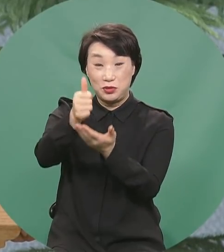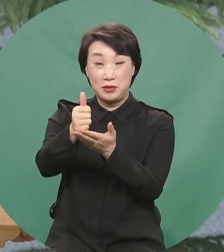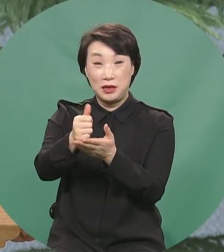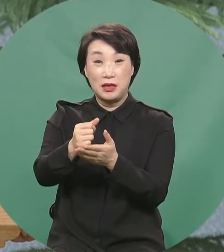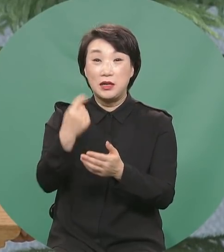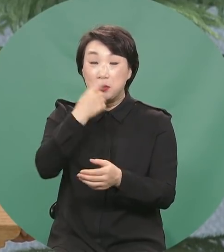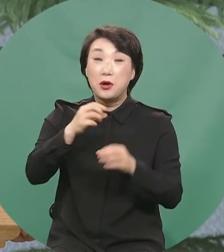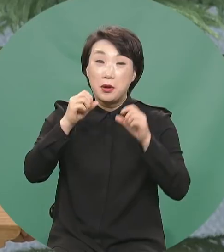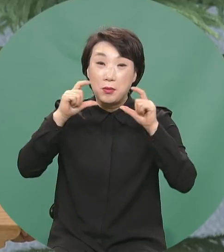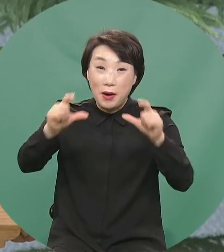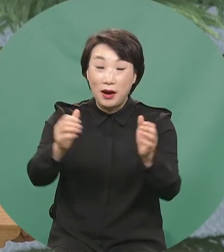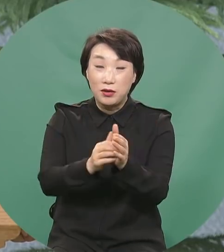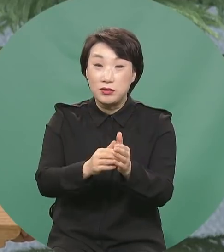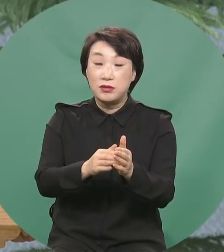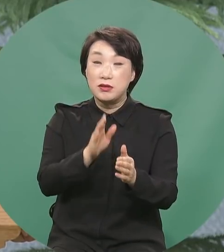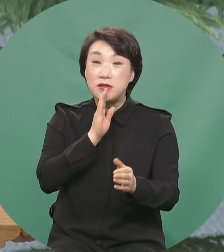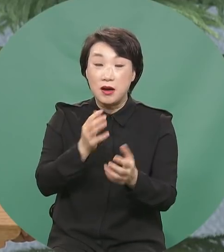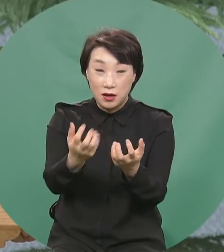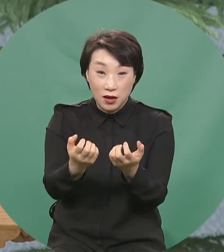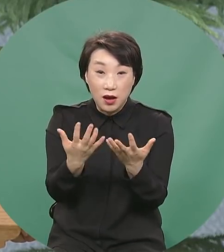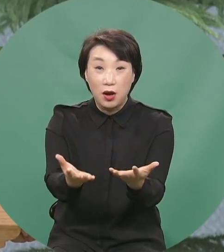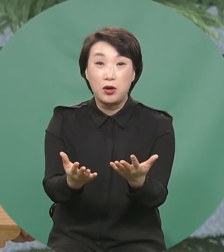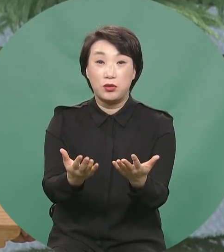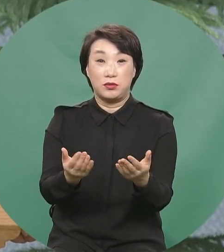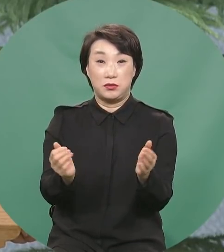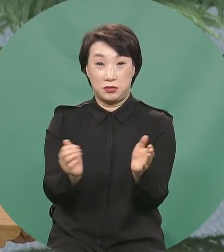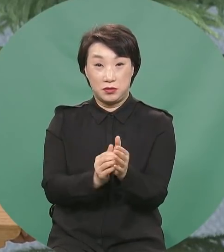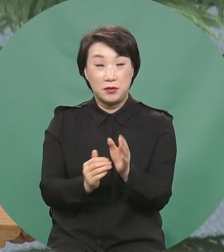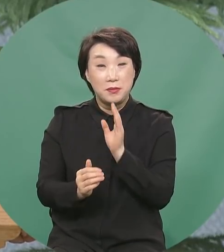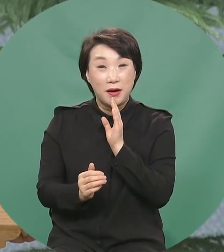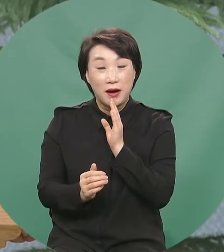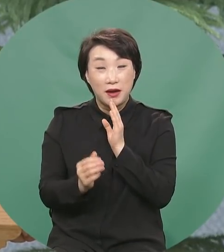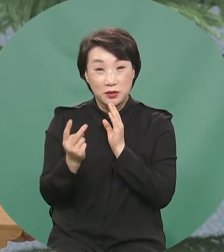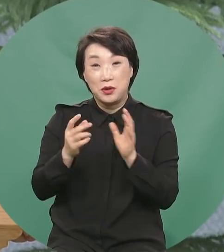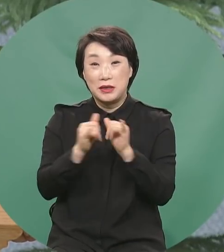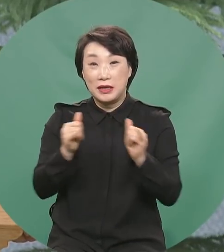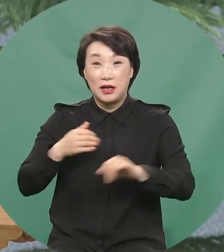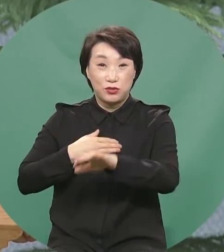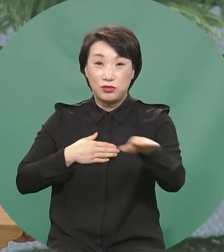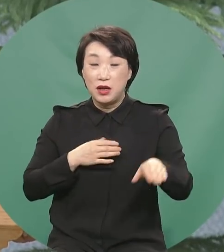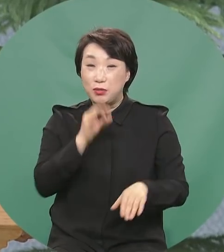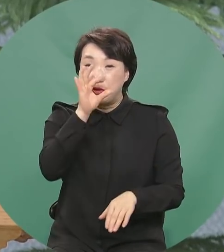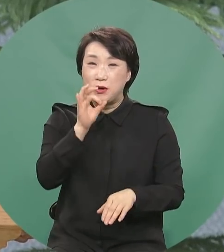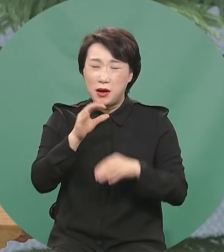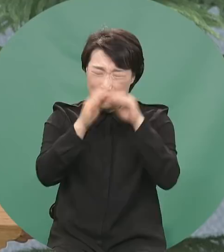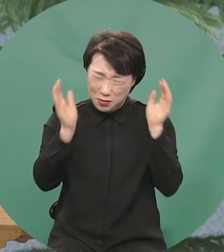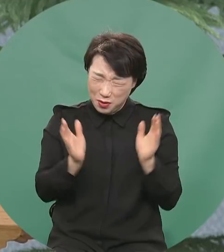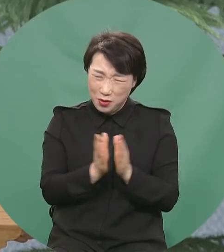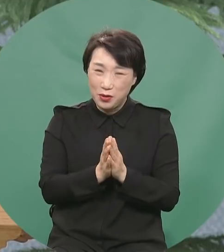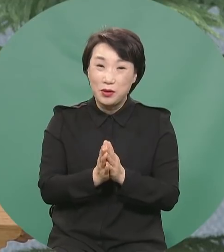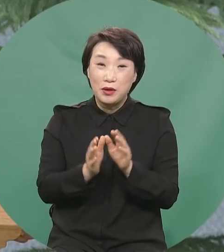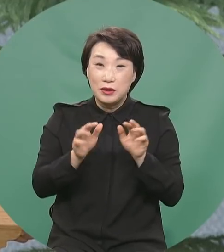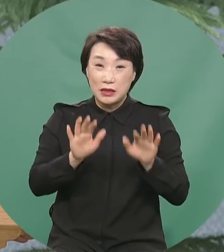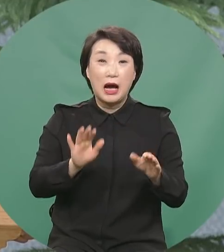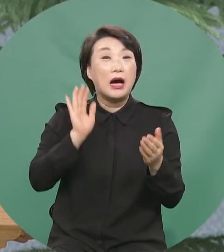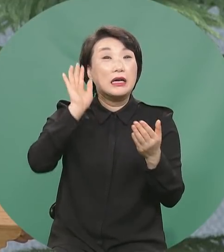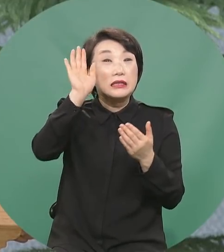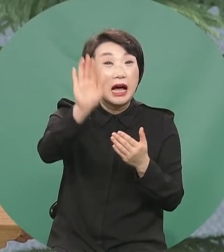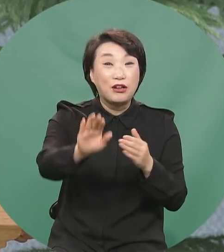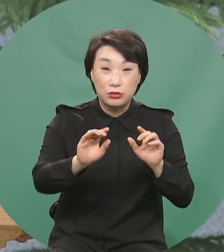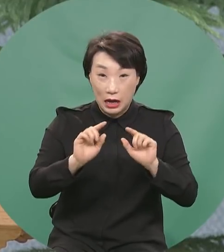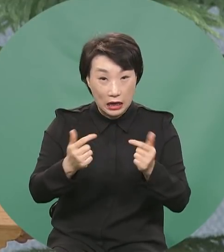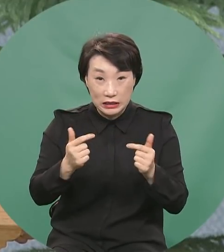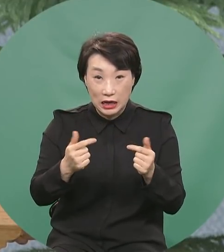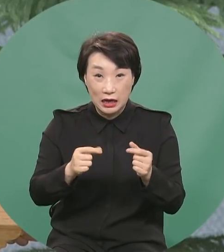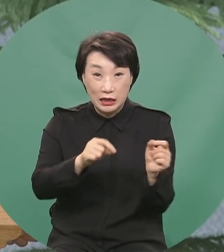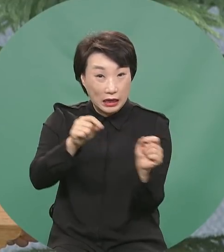고치셨어요. 인간이 가진 모든 불가능을 이따가 아니라 지금 만나는